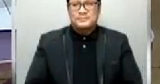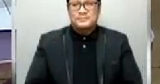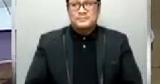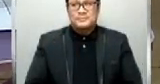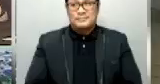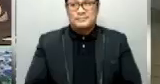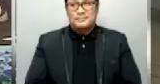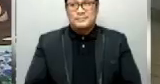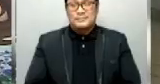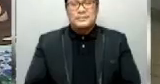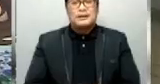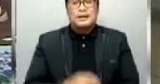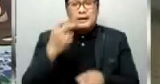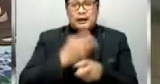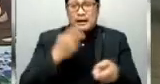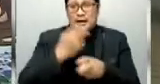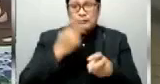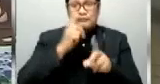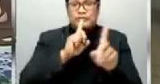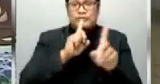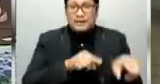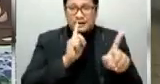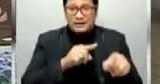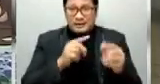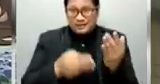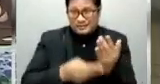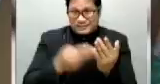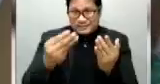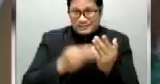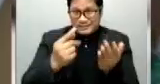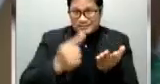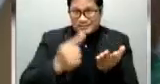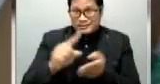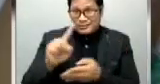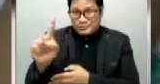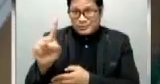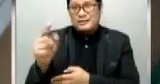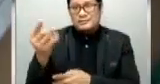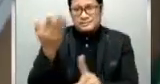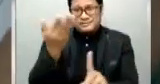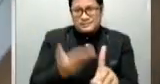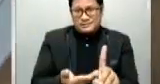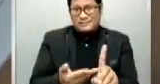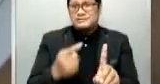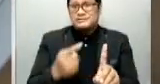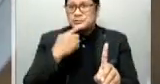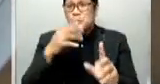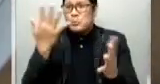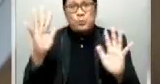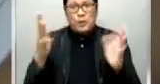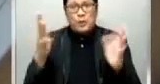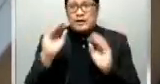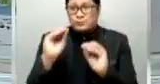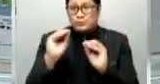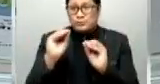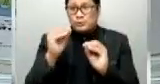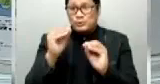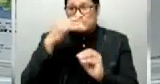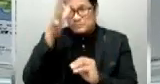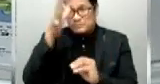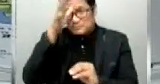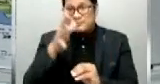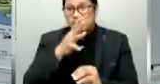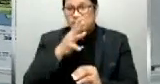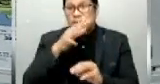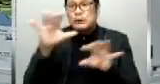Pahirapan ang pagsagot ng self-learning module ng grade 1 student na si Alexandra. Wala kasing nagtuturo dahil nasa trabaho ang kanyang magulang. Kwento ng